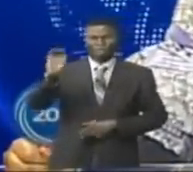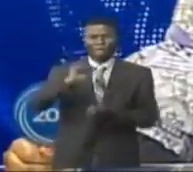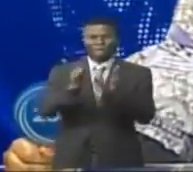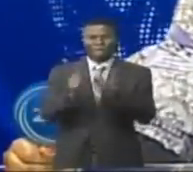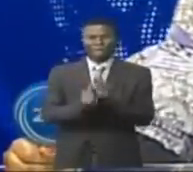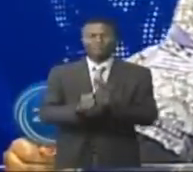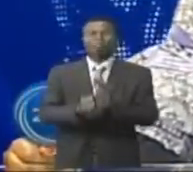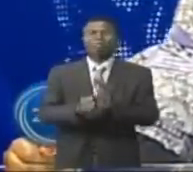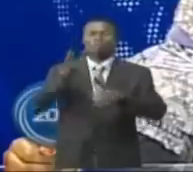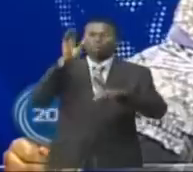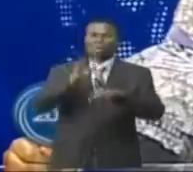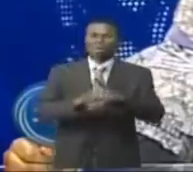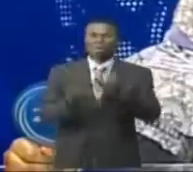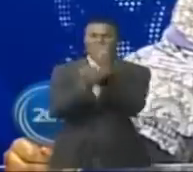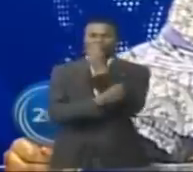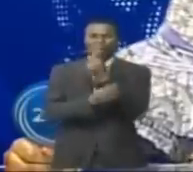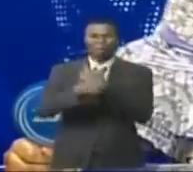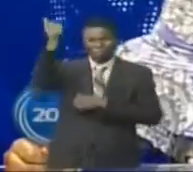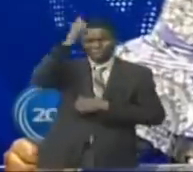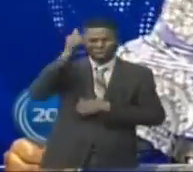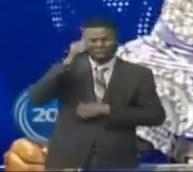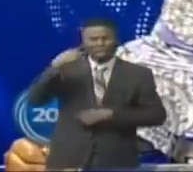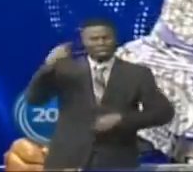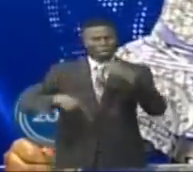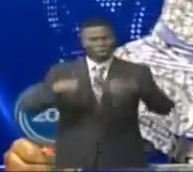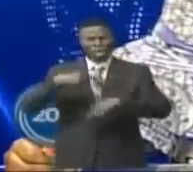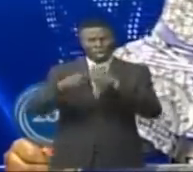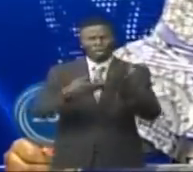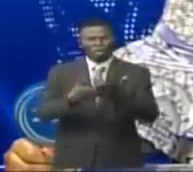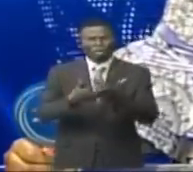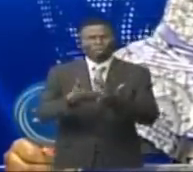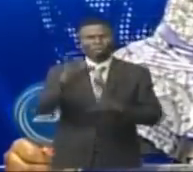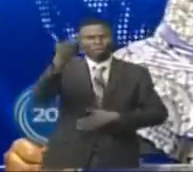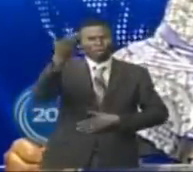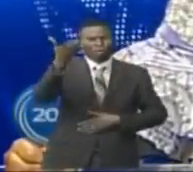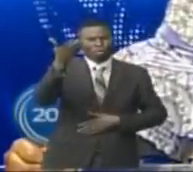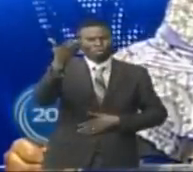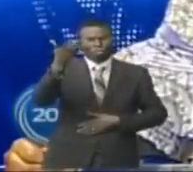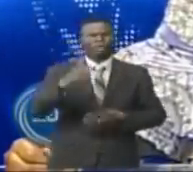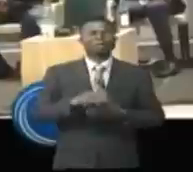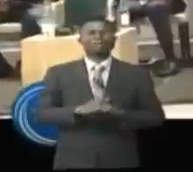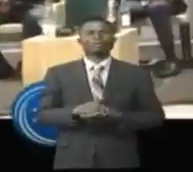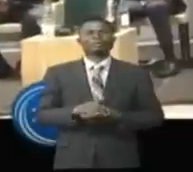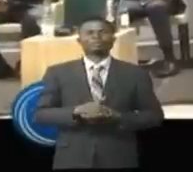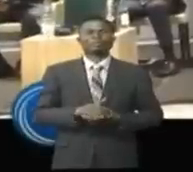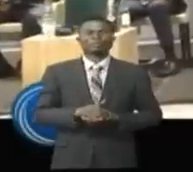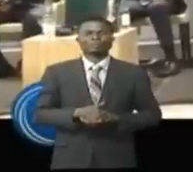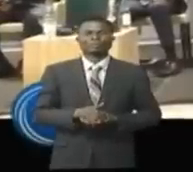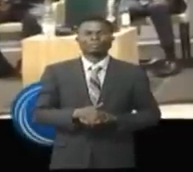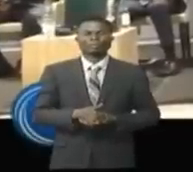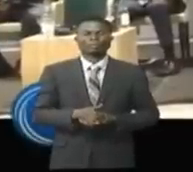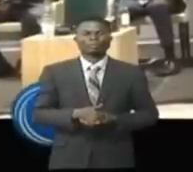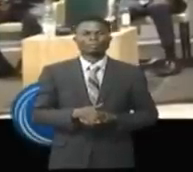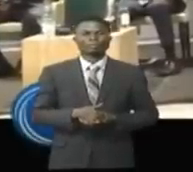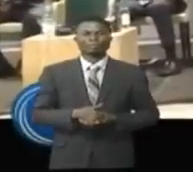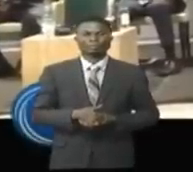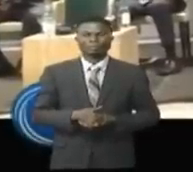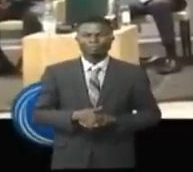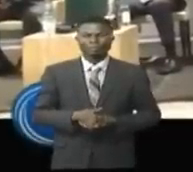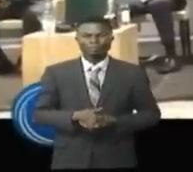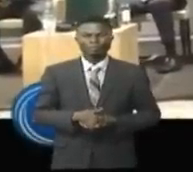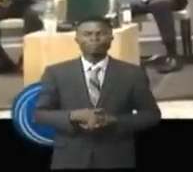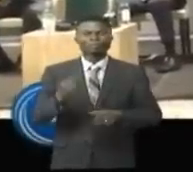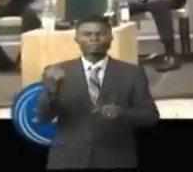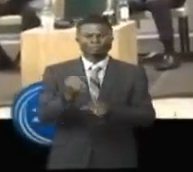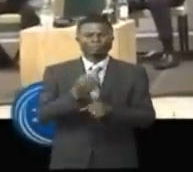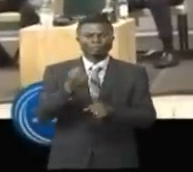pays africains vont alimenter les débats. Patti Tondongo Kizunda, Julien Piana, reportage. Cette 40e session a réuni